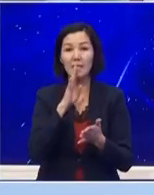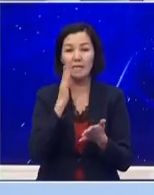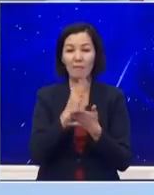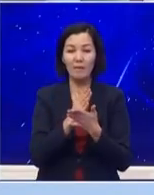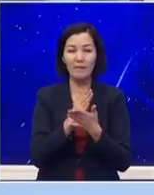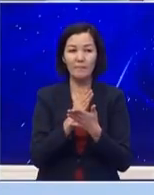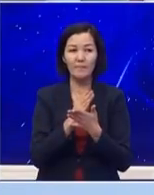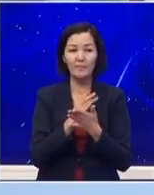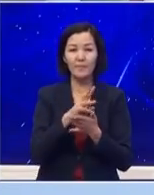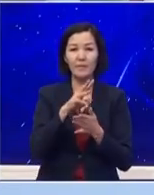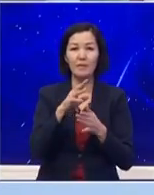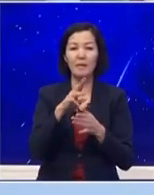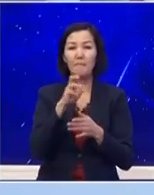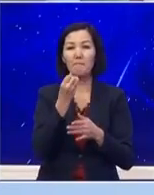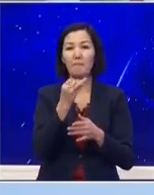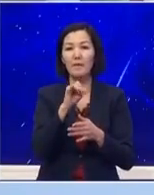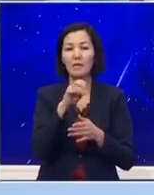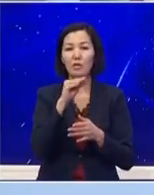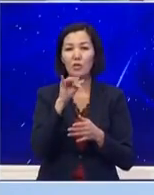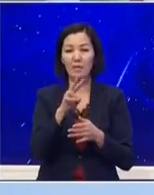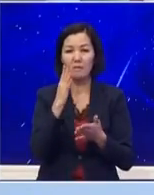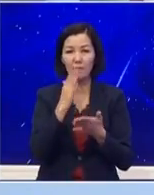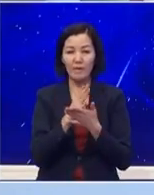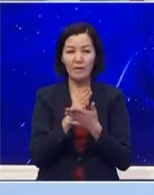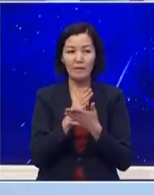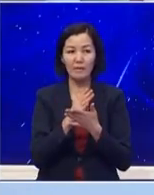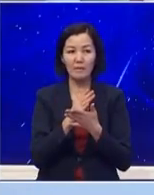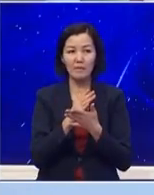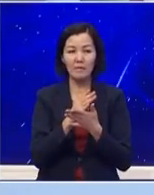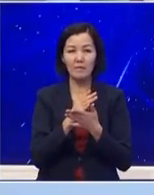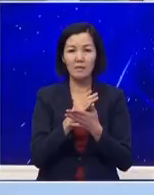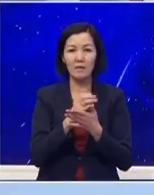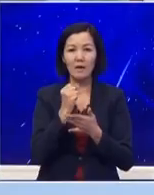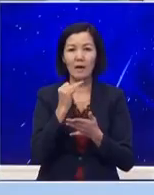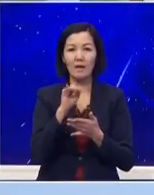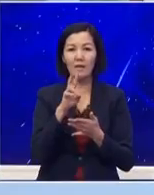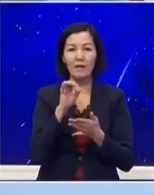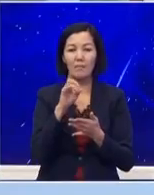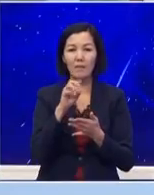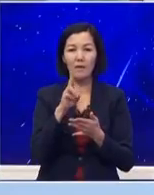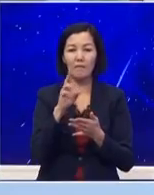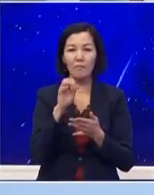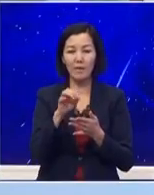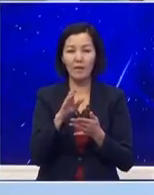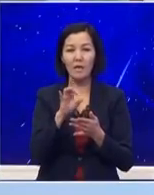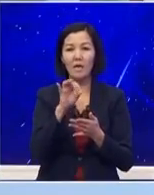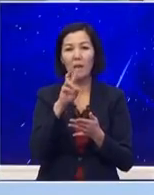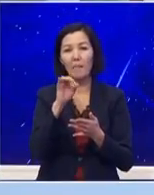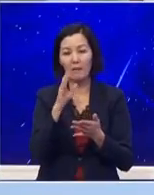Олдардан Мейіржан Нұртілеу, Абдуали Алинур, Айна Бұйықов Бек деген, Роман деген бар